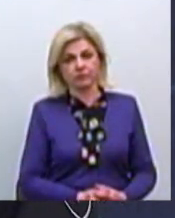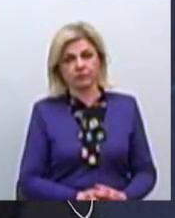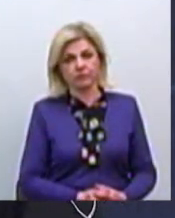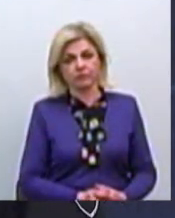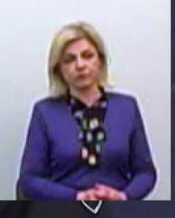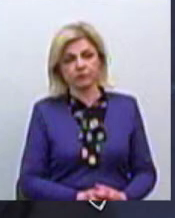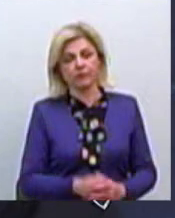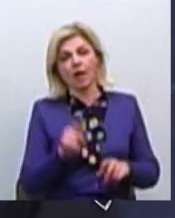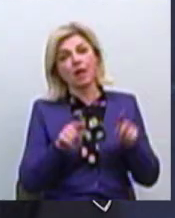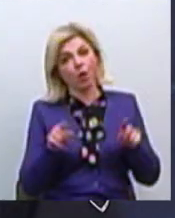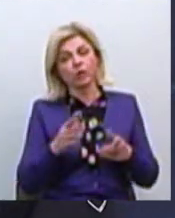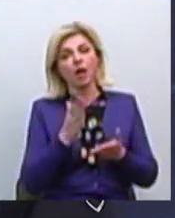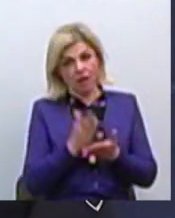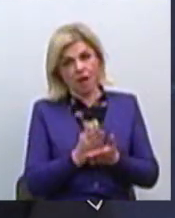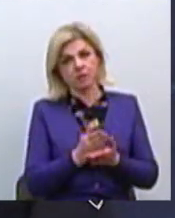мають зброю,